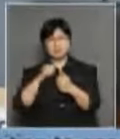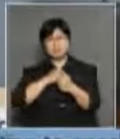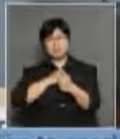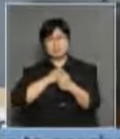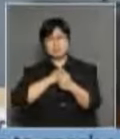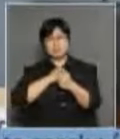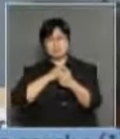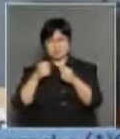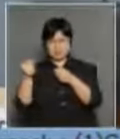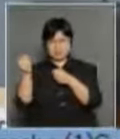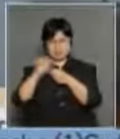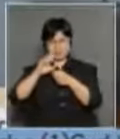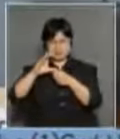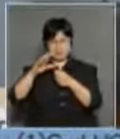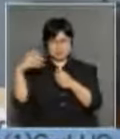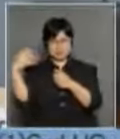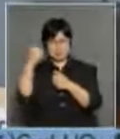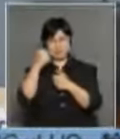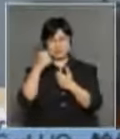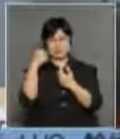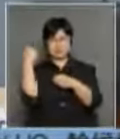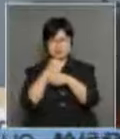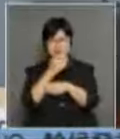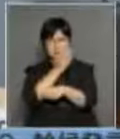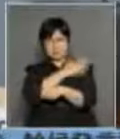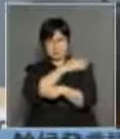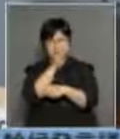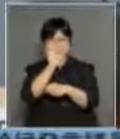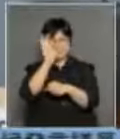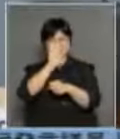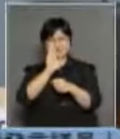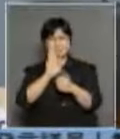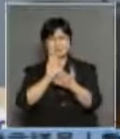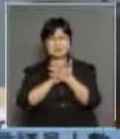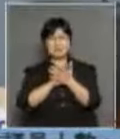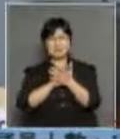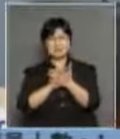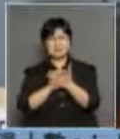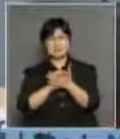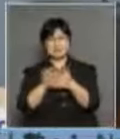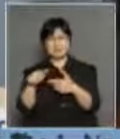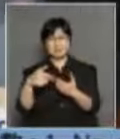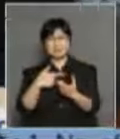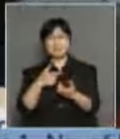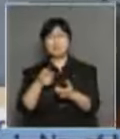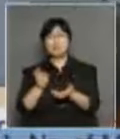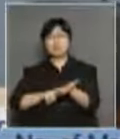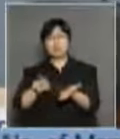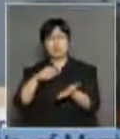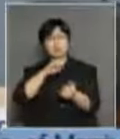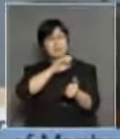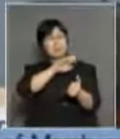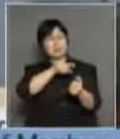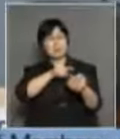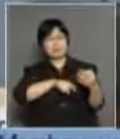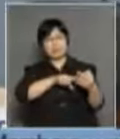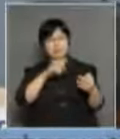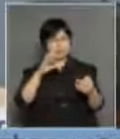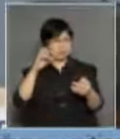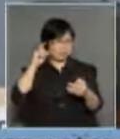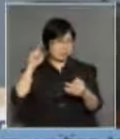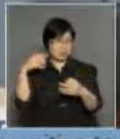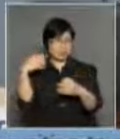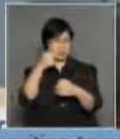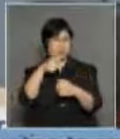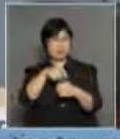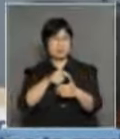加上陳家強局長都沒有盡到責，陳家強局長本數的， 你不信問下陳茂波局長，